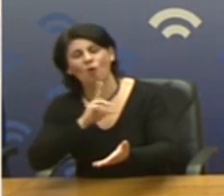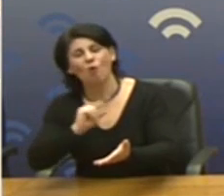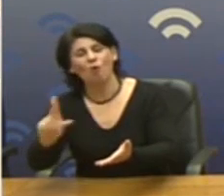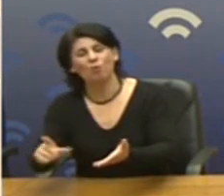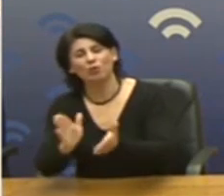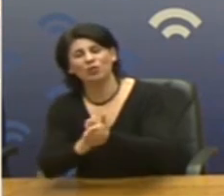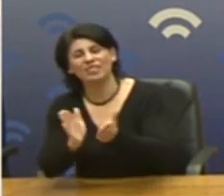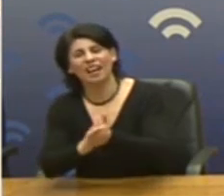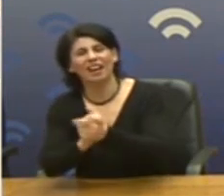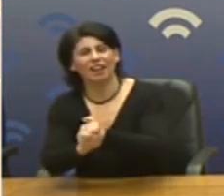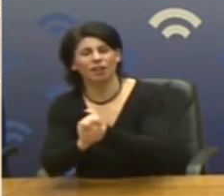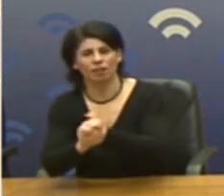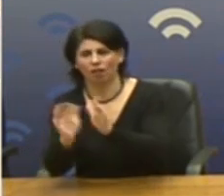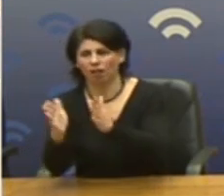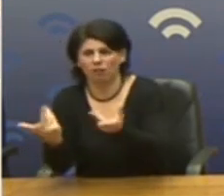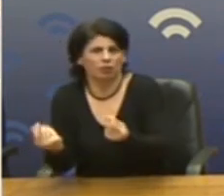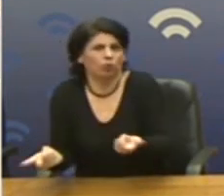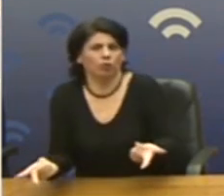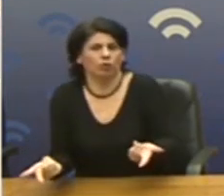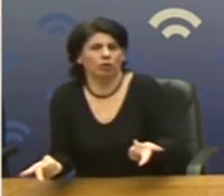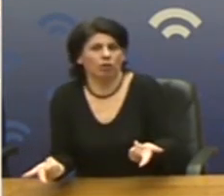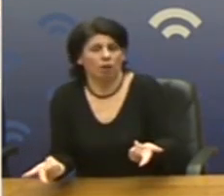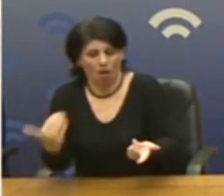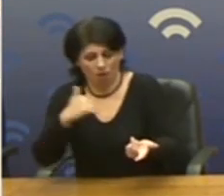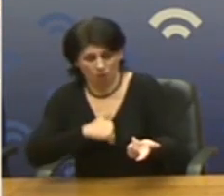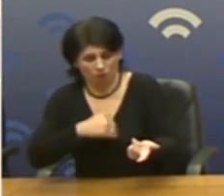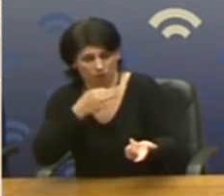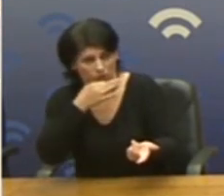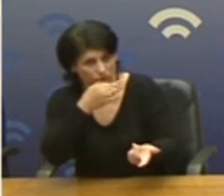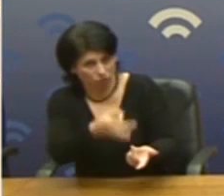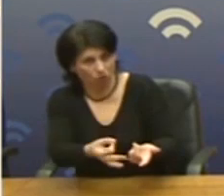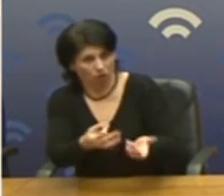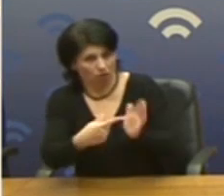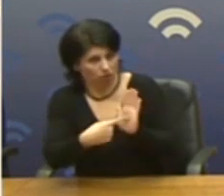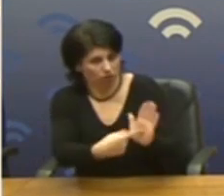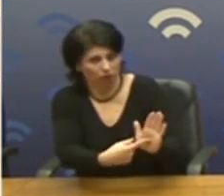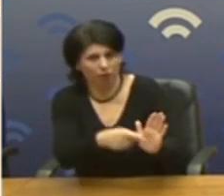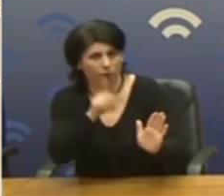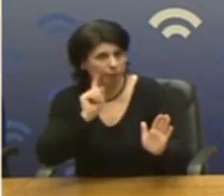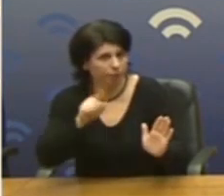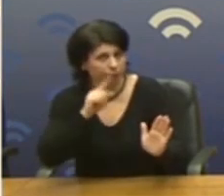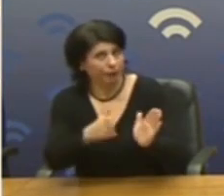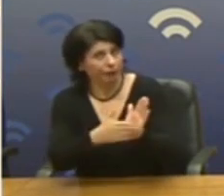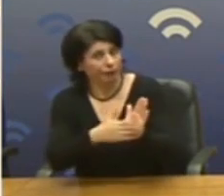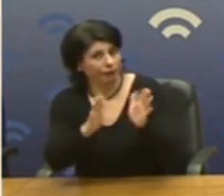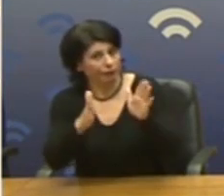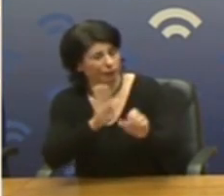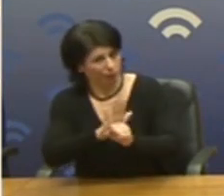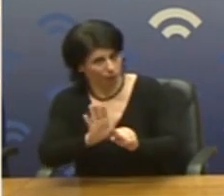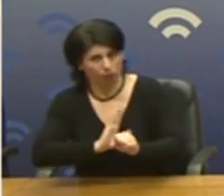ξέροντας καλύτερα την κατάσταση από μέσα, σας λένε και σας προβάλλουν. Ο μύθος ότι μπορεί να